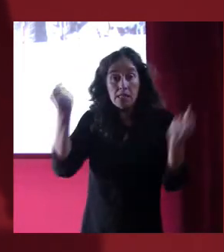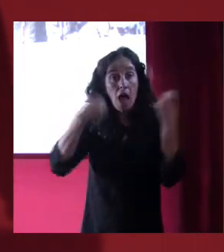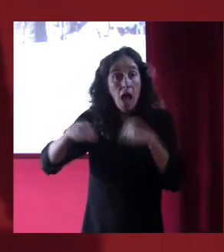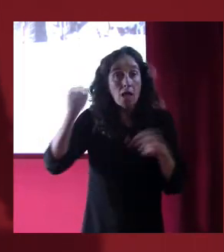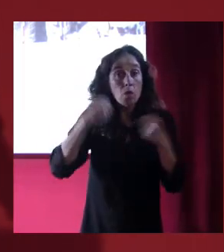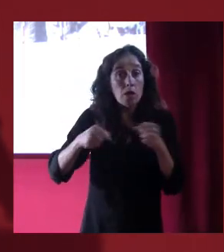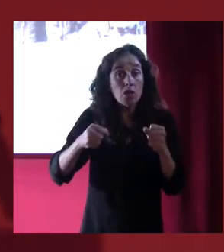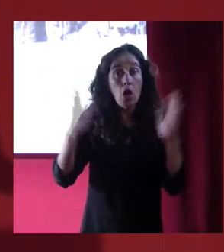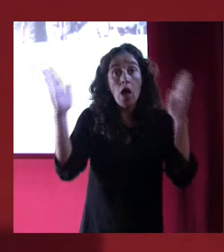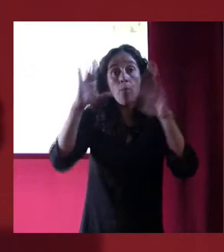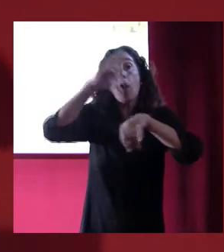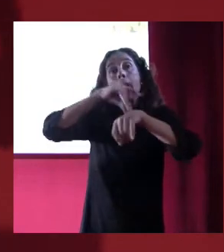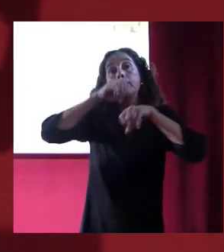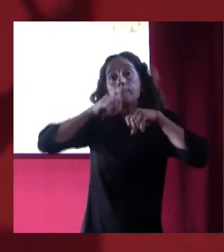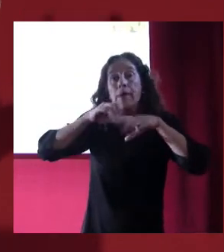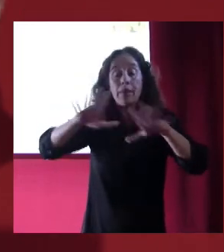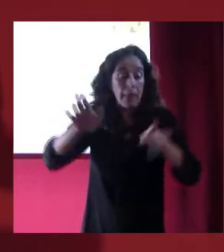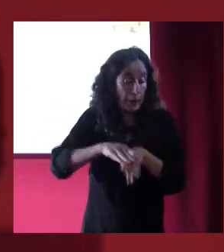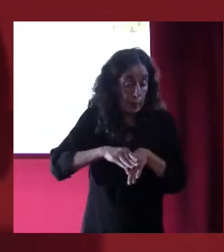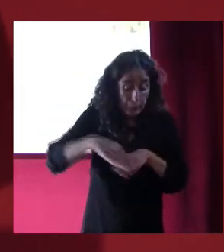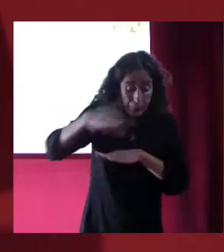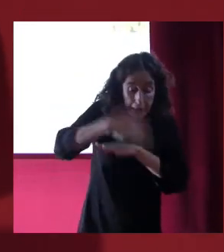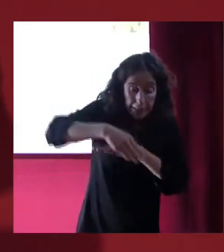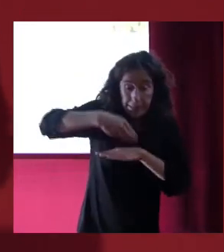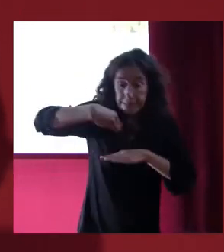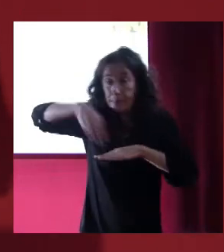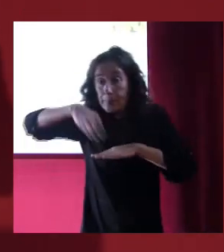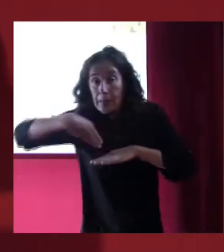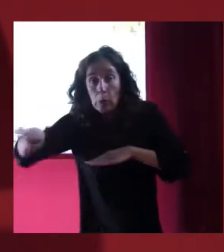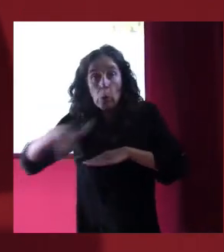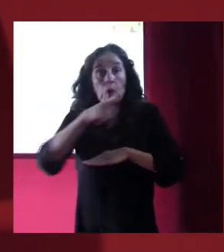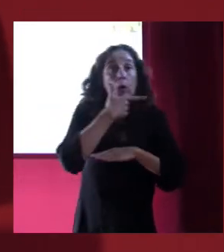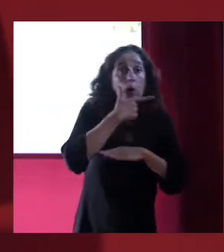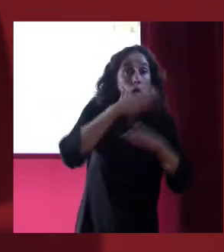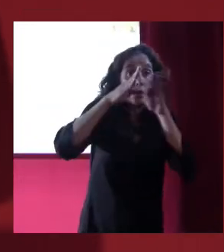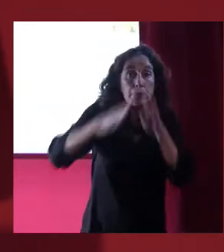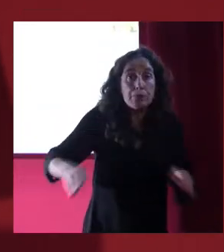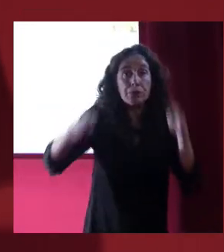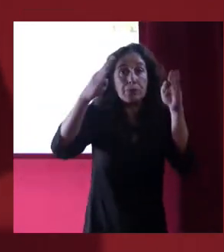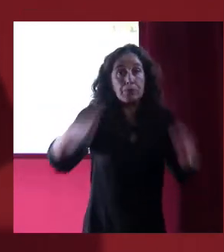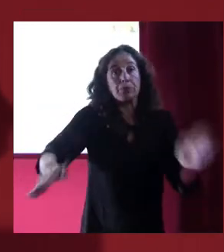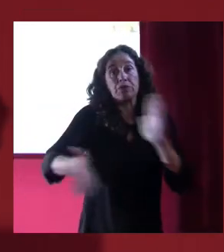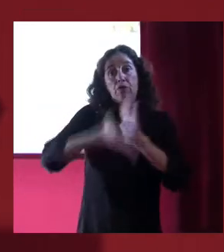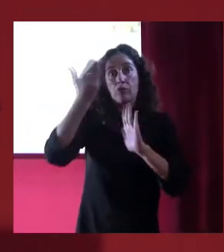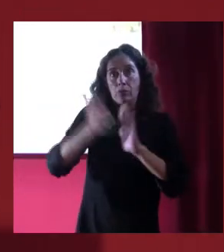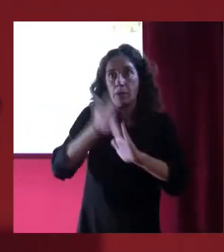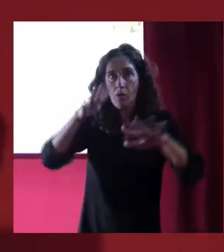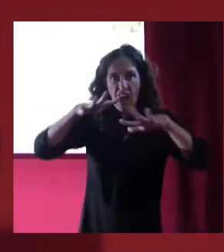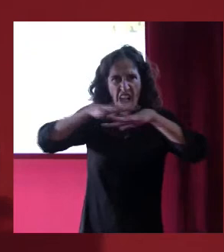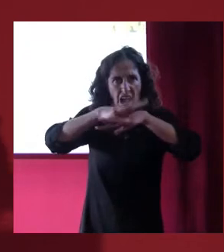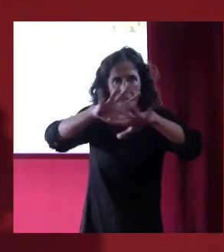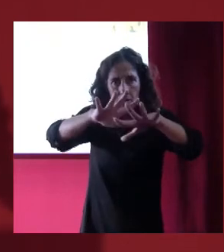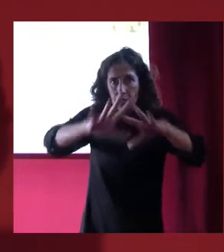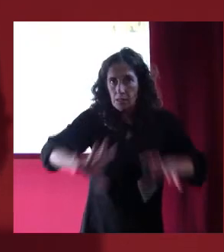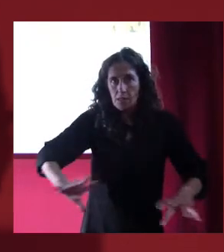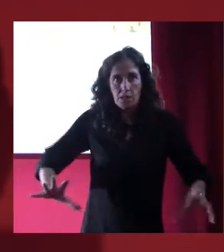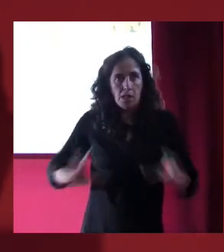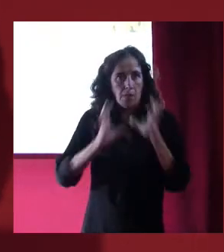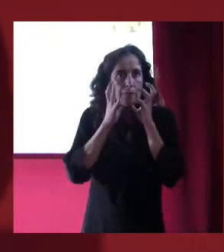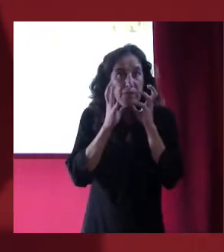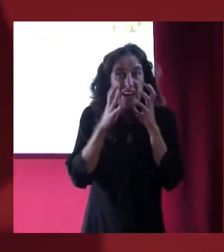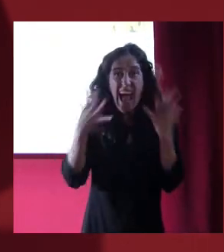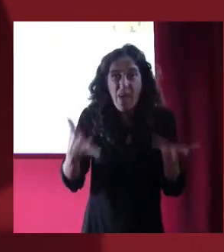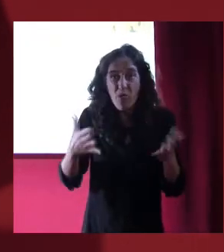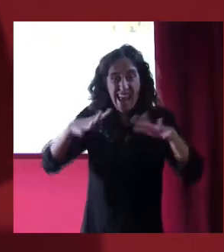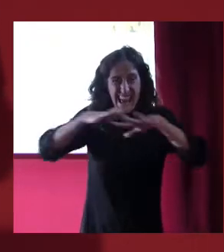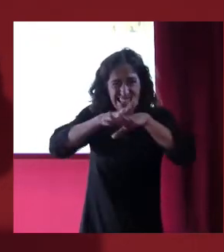fetes durant la pandèmia en base a pintura de colors, a blocs de formigó, han dut l'Eixample al col·lapse. Avui, creuar